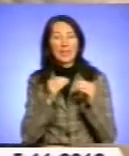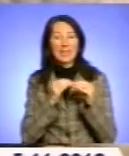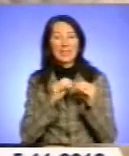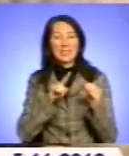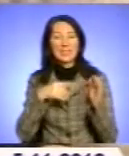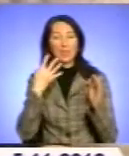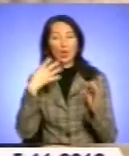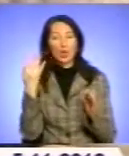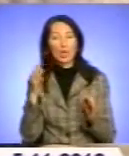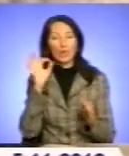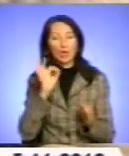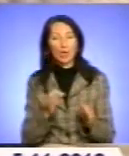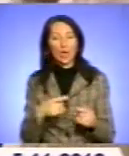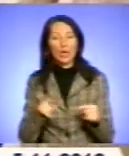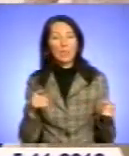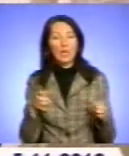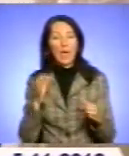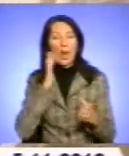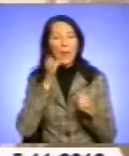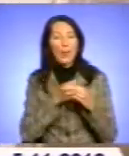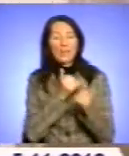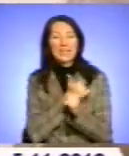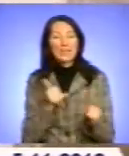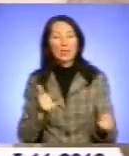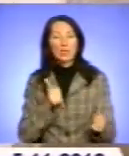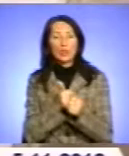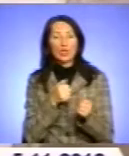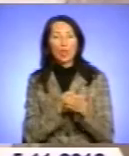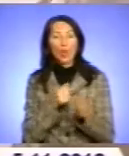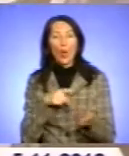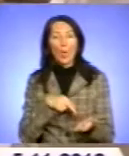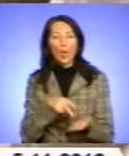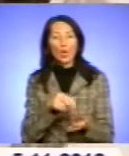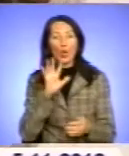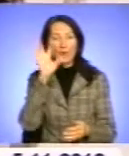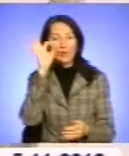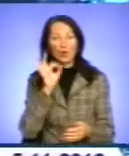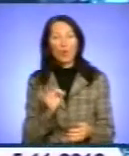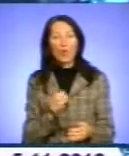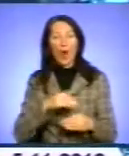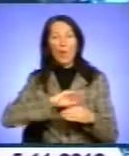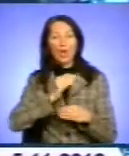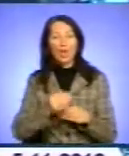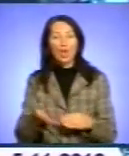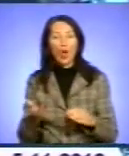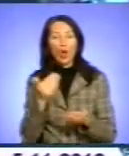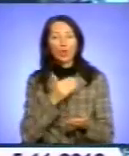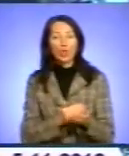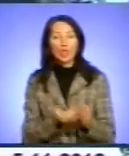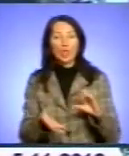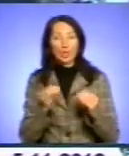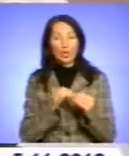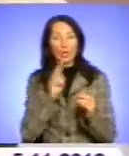10,44%. Решта партії не змогли наблизитися до прохідного 5-відсоткового бар'єру. Остаточні результати ЦВК має